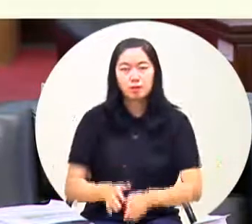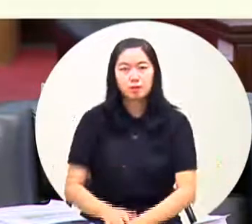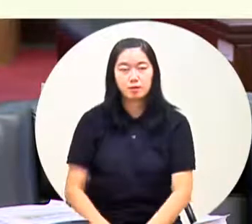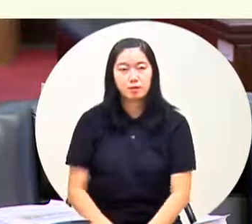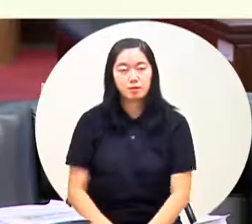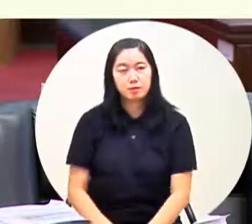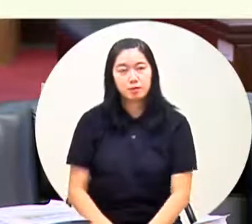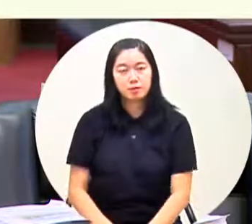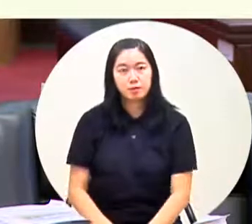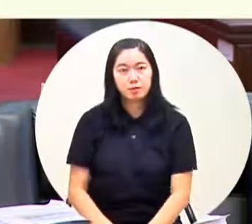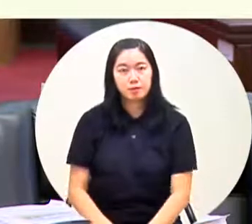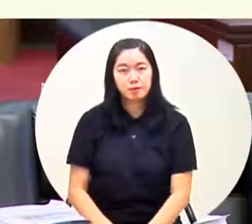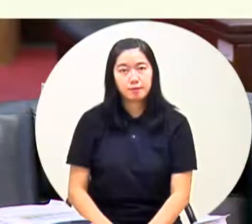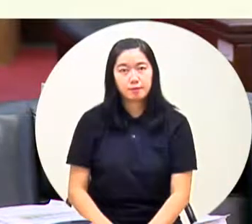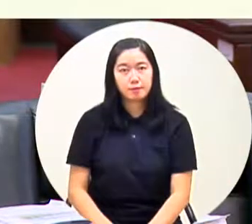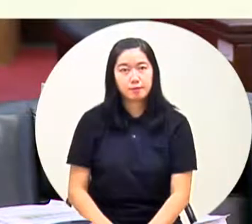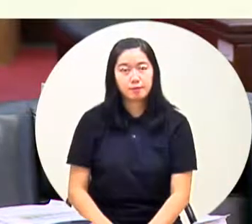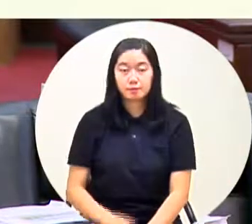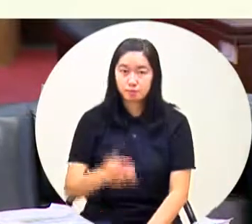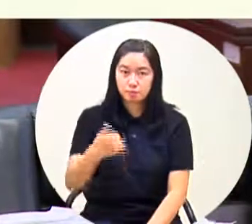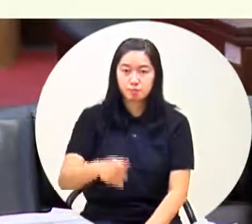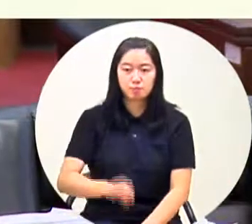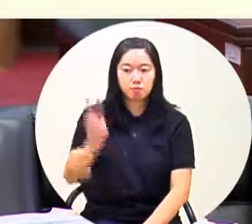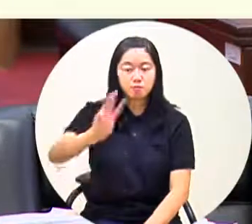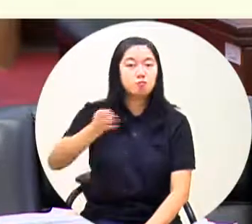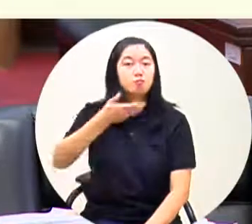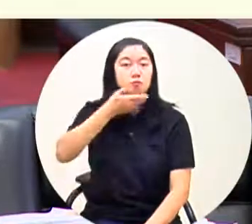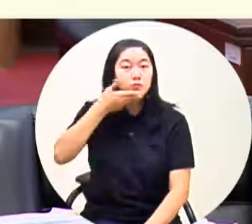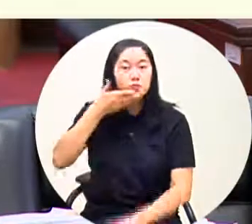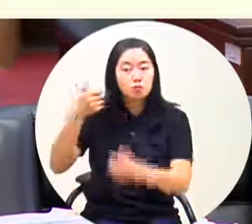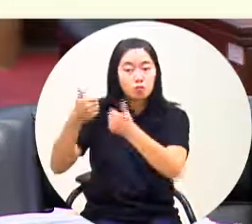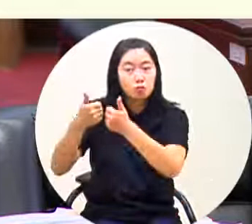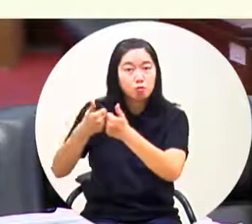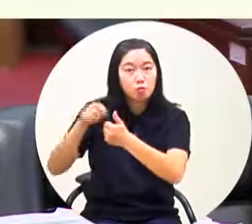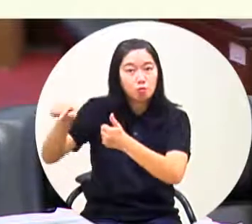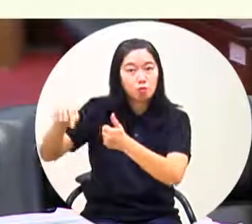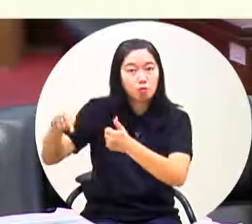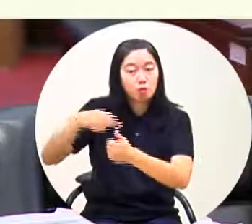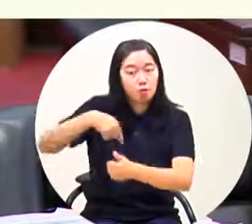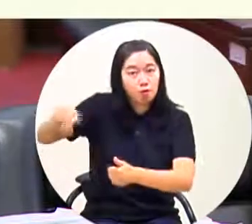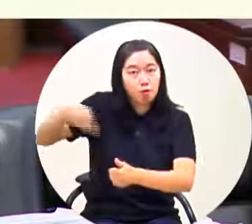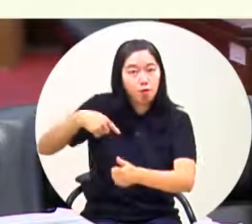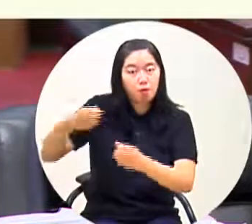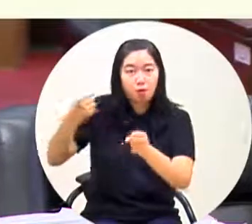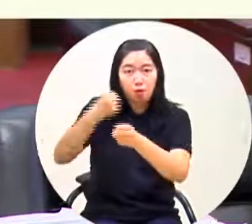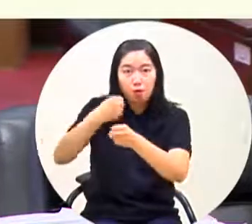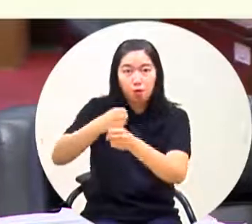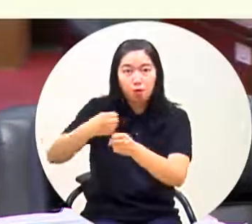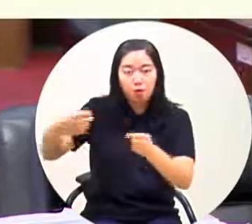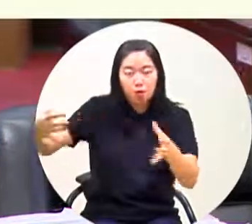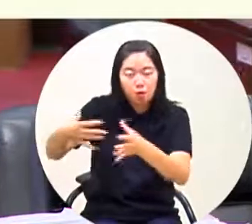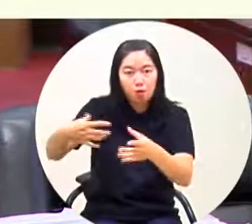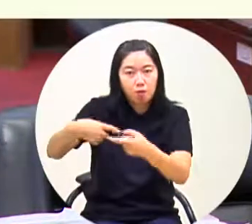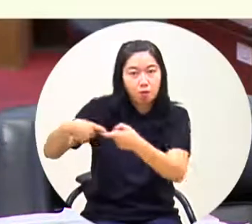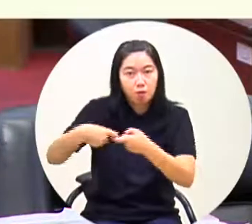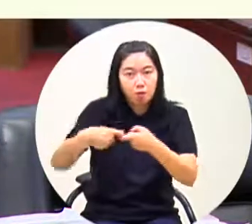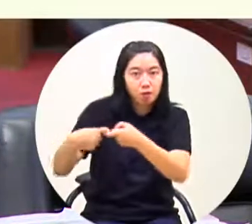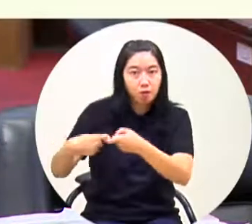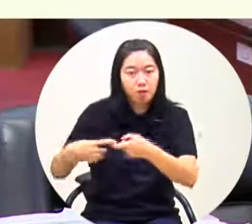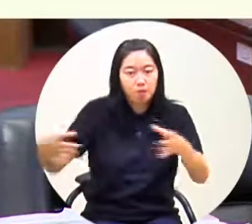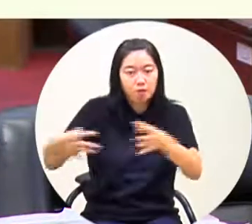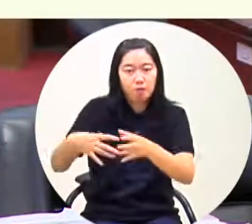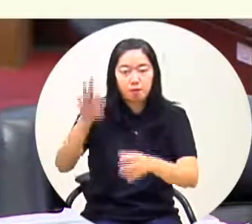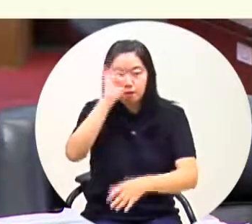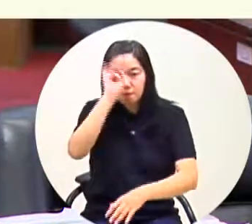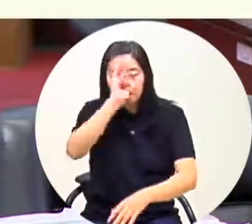何跟我们水利会，我一直强调如何跟我们水利会做和一个联合来稽查，